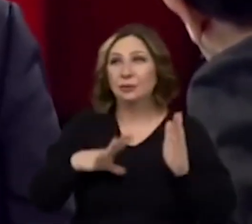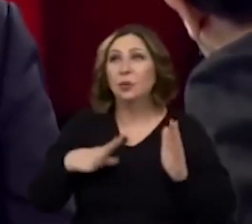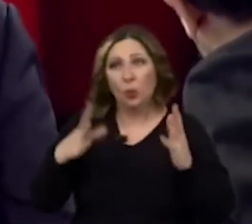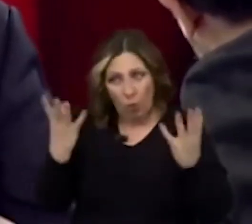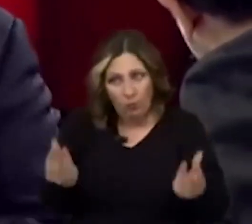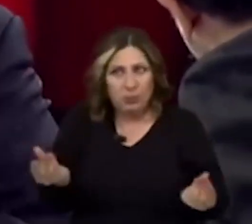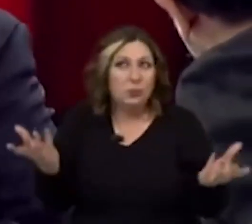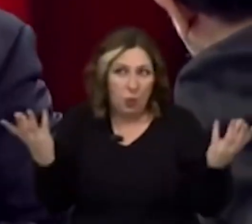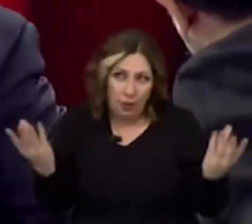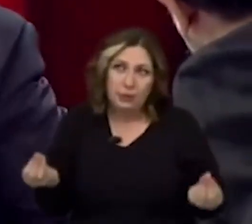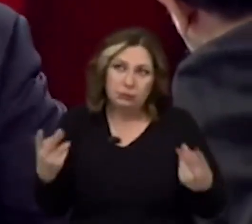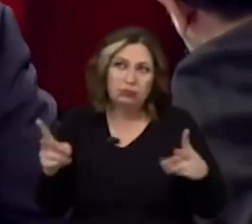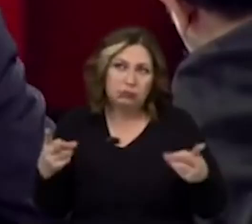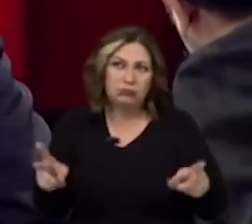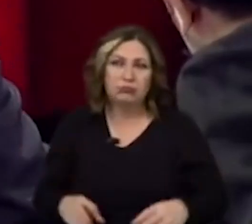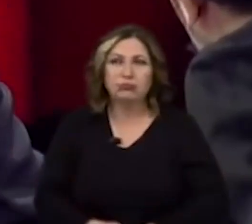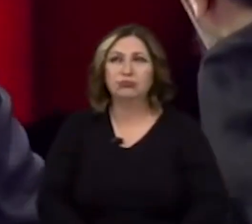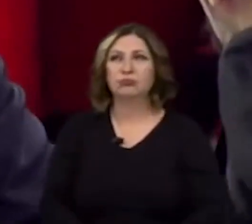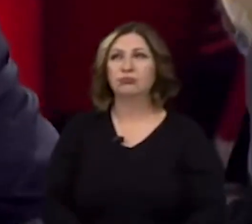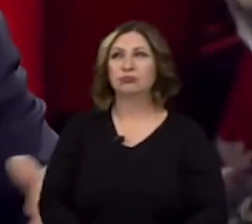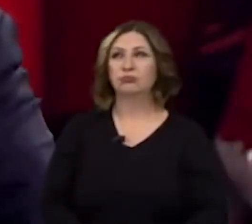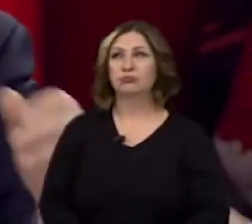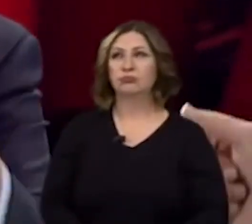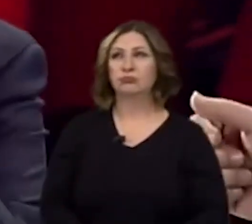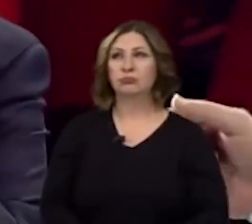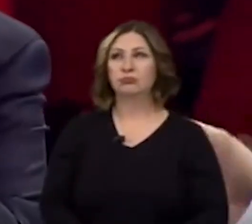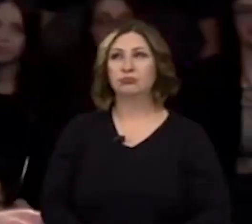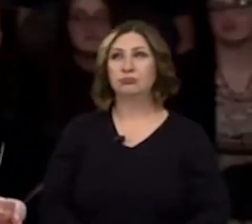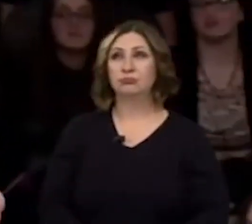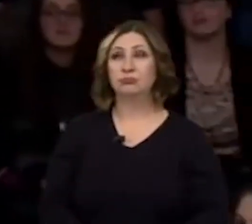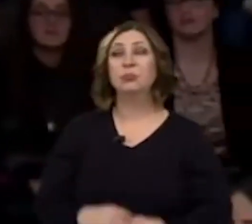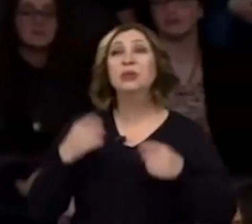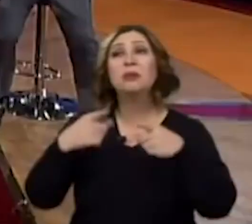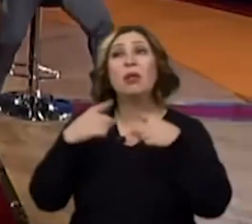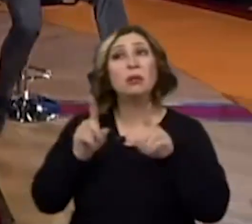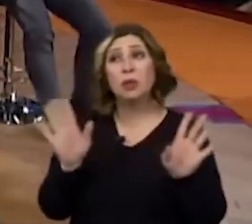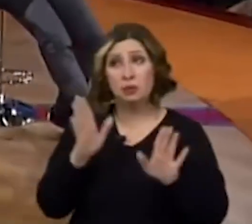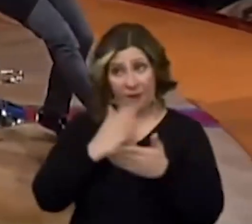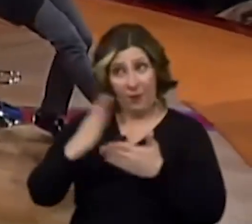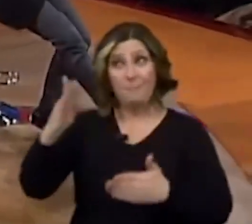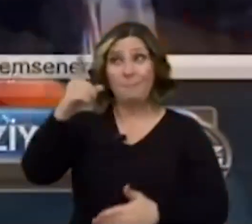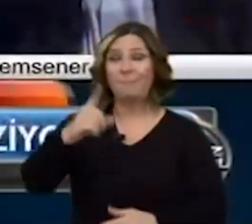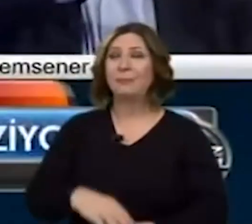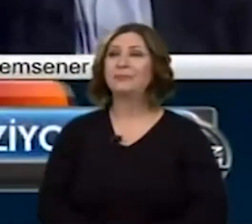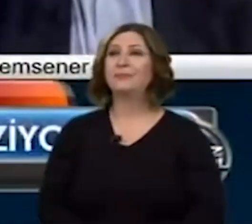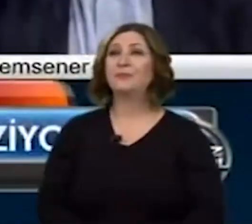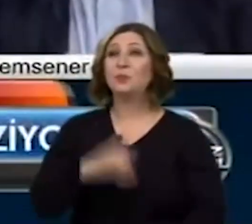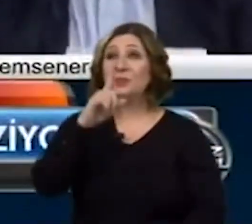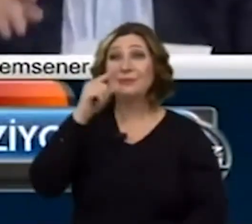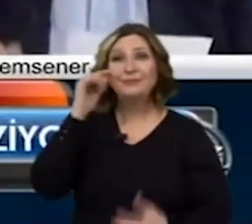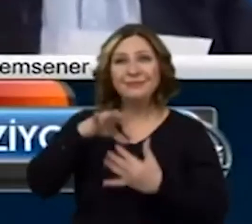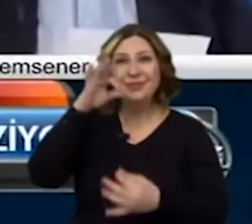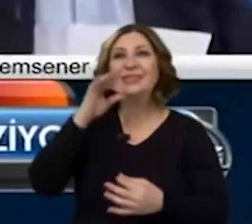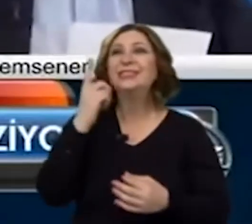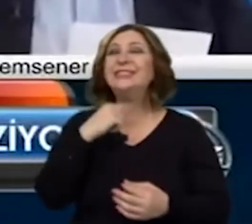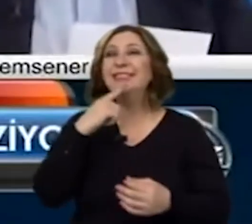Geographic belgesel. Olabilir. Olabilir. Olabilir tabii. Olabilir. Dalga geçmiyorum, ciddi söylüyorum. Devam! Futbol insanlarını